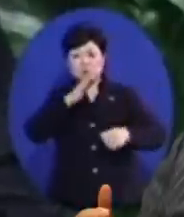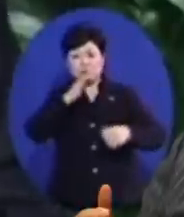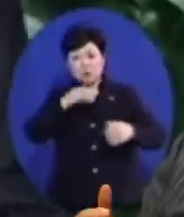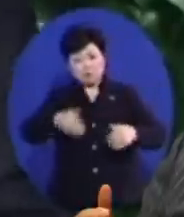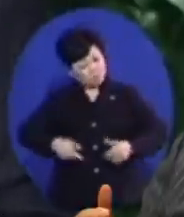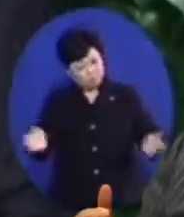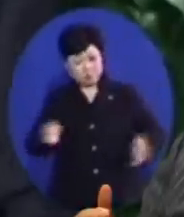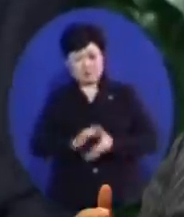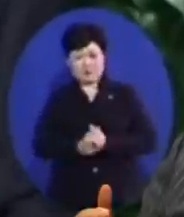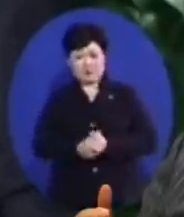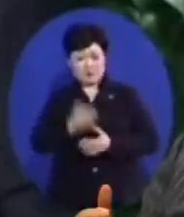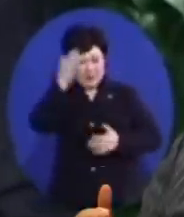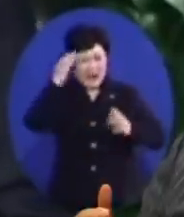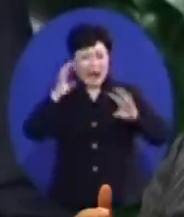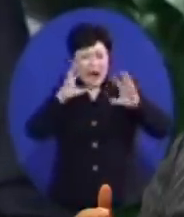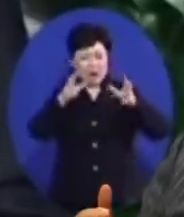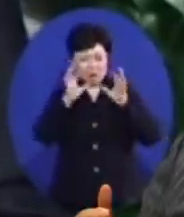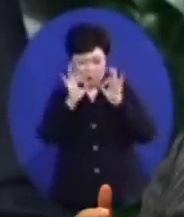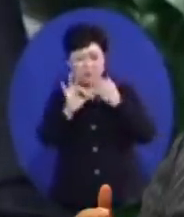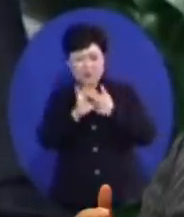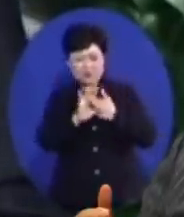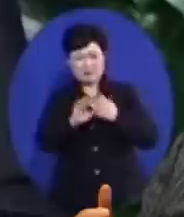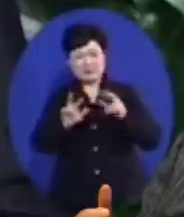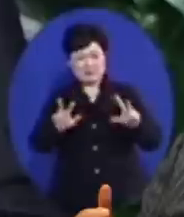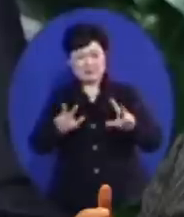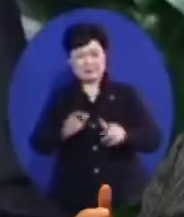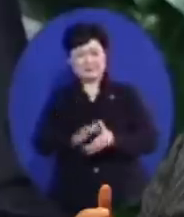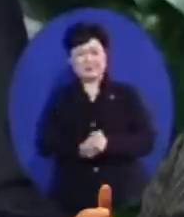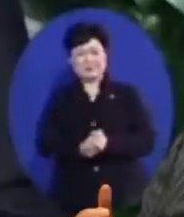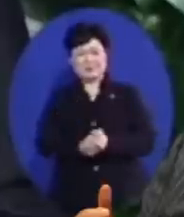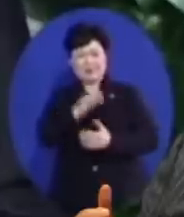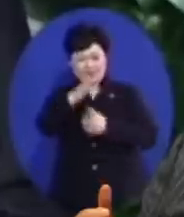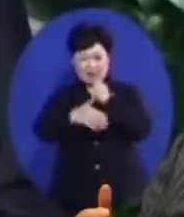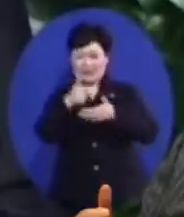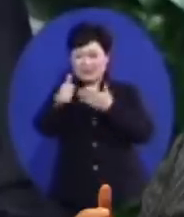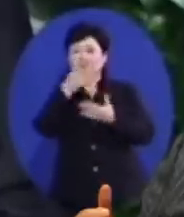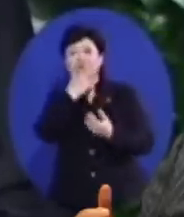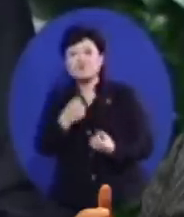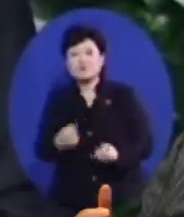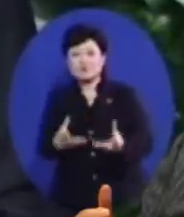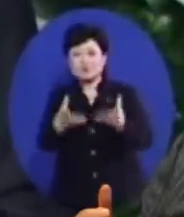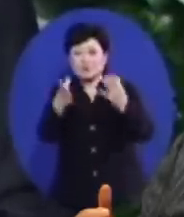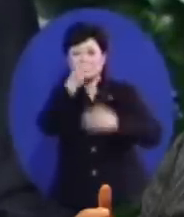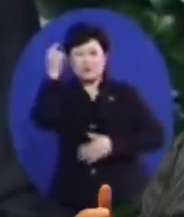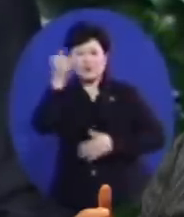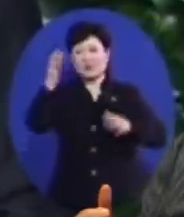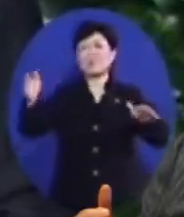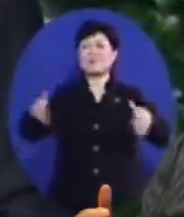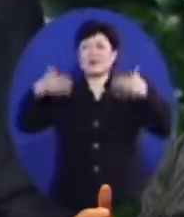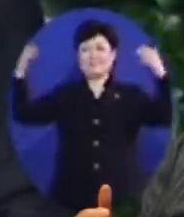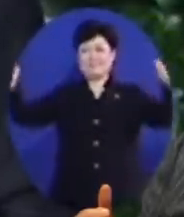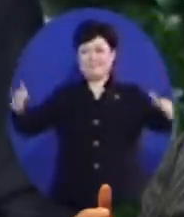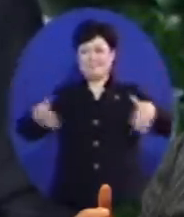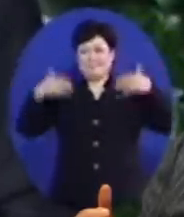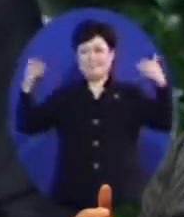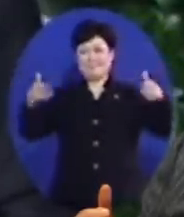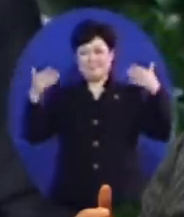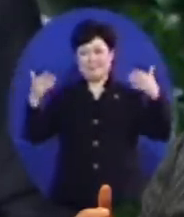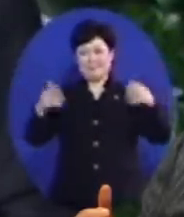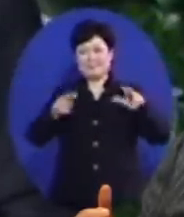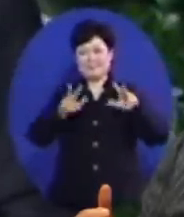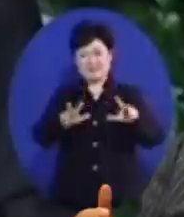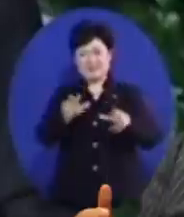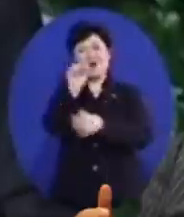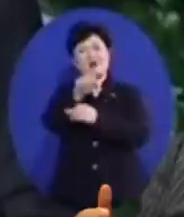지금 우리 대한민국을 내가 보면 하나님이 축복의 성령 바람을 불게